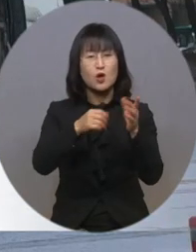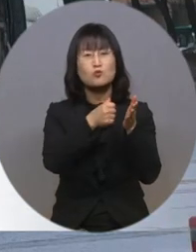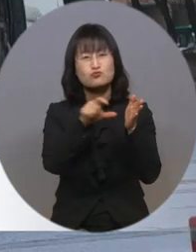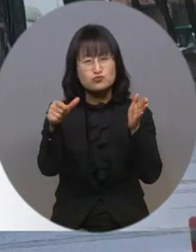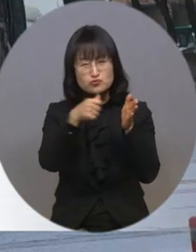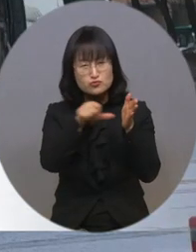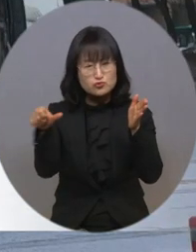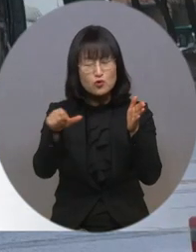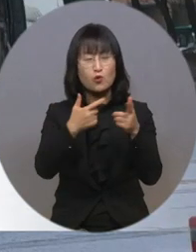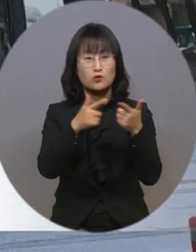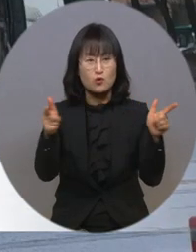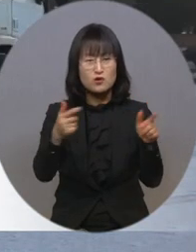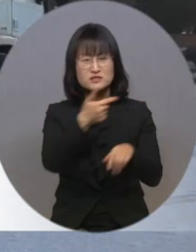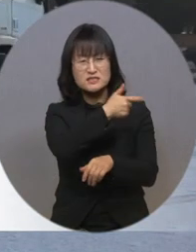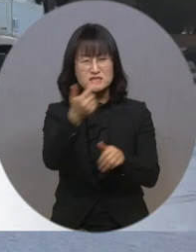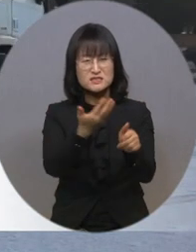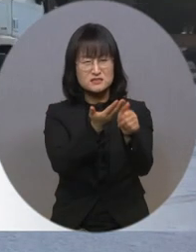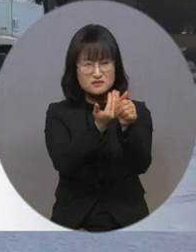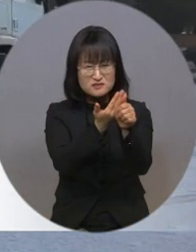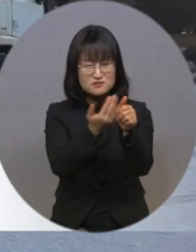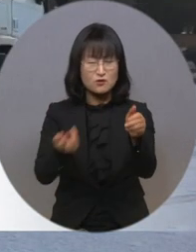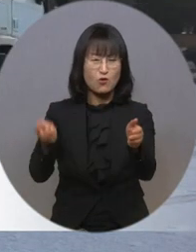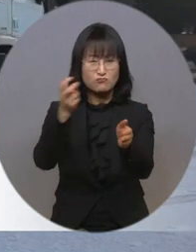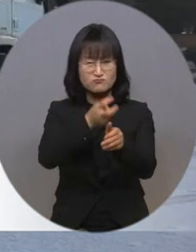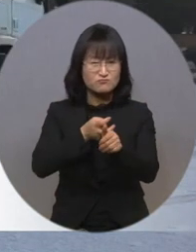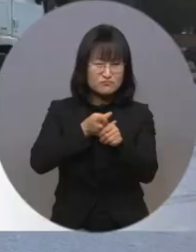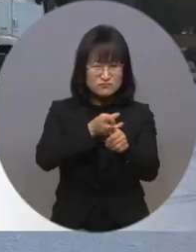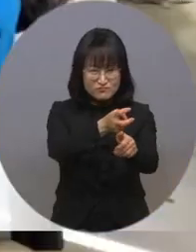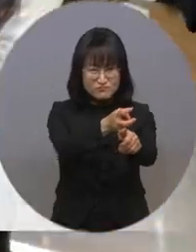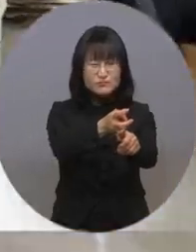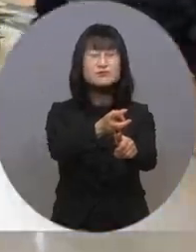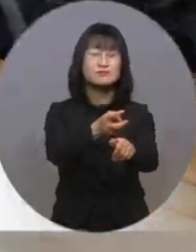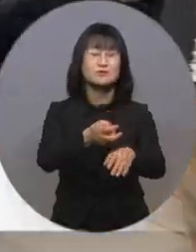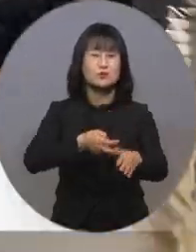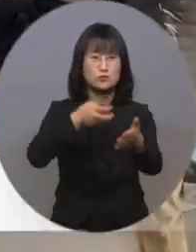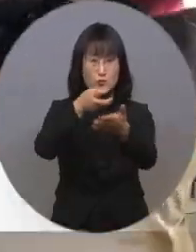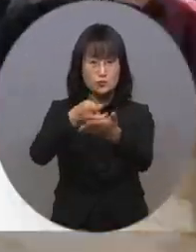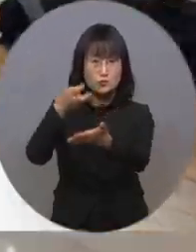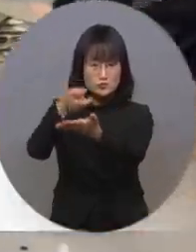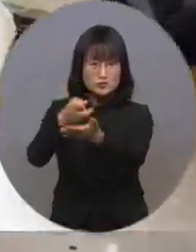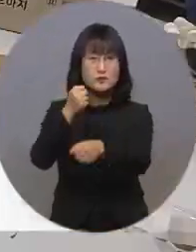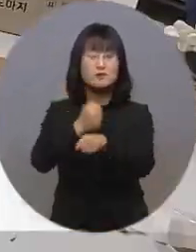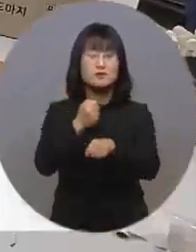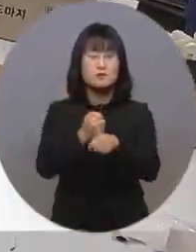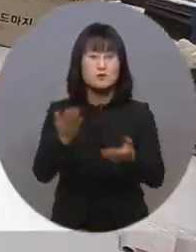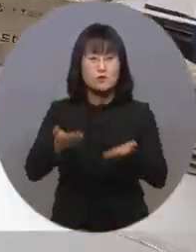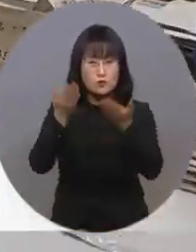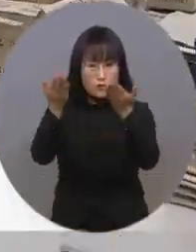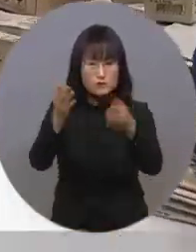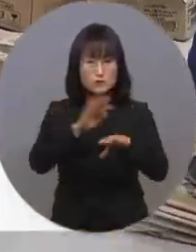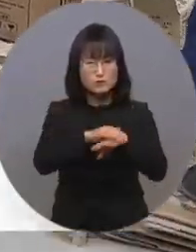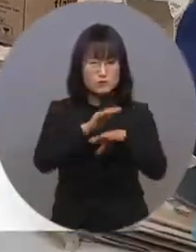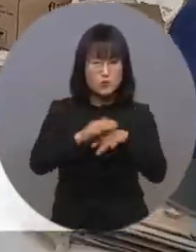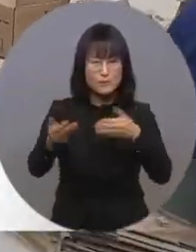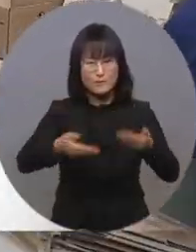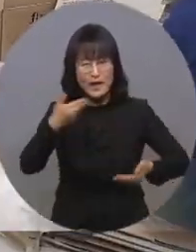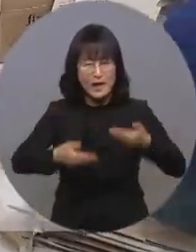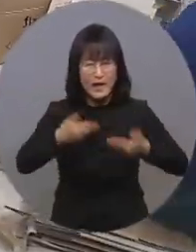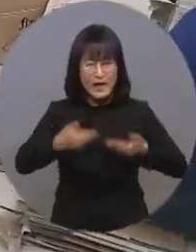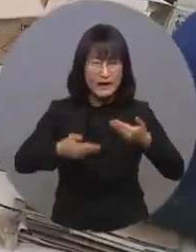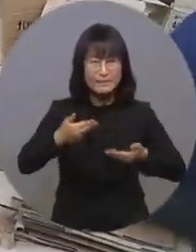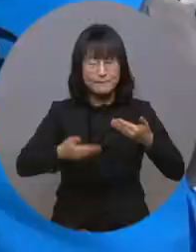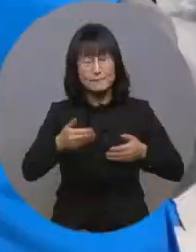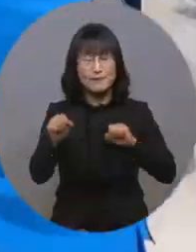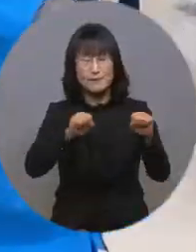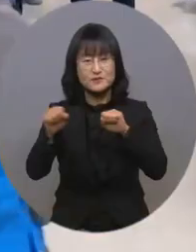생필품이 대형 트럭에 가득 실려 행사장으로 도착하고 자원봉사자들의 쉼없는 손길이 더욱